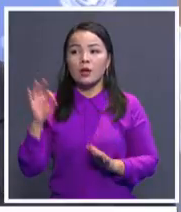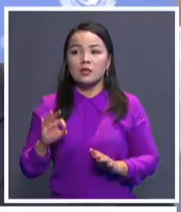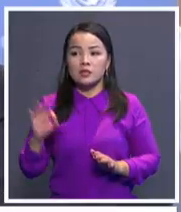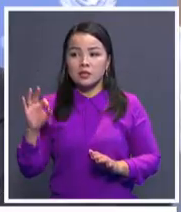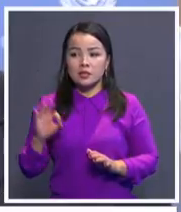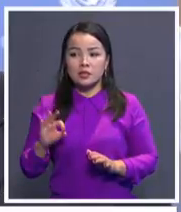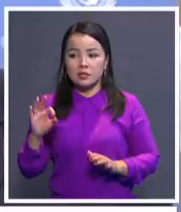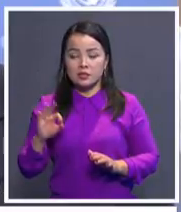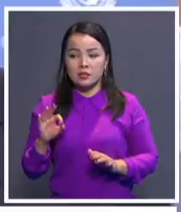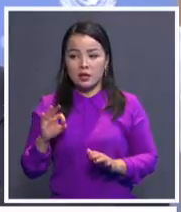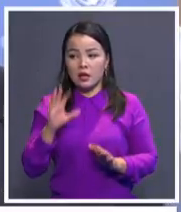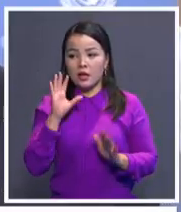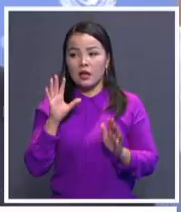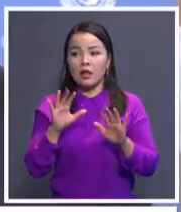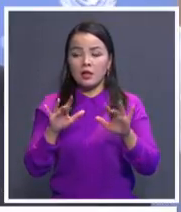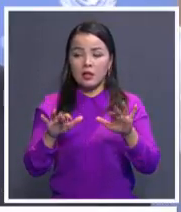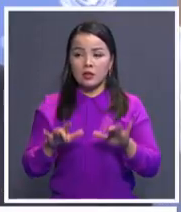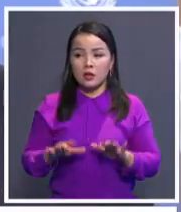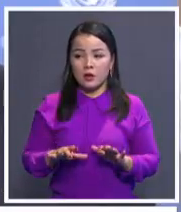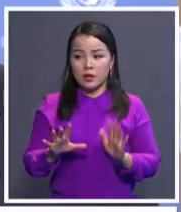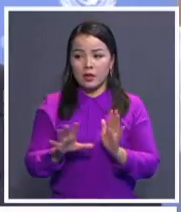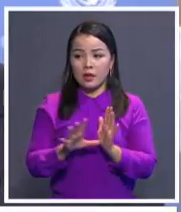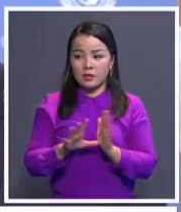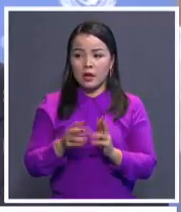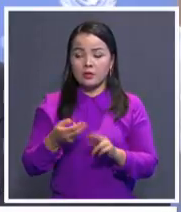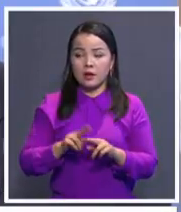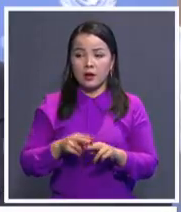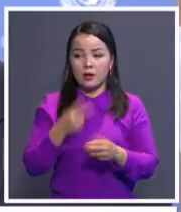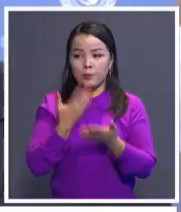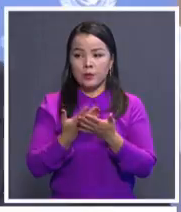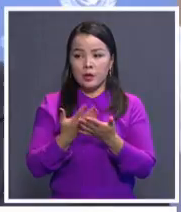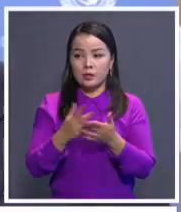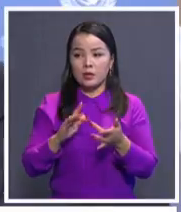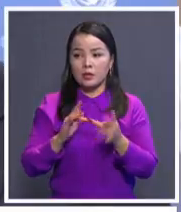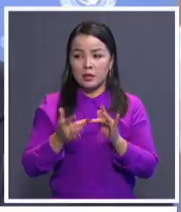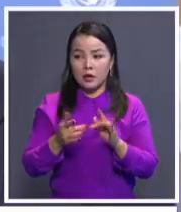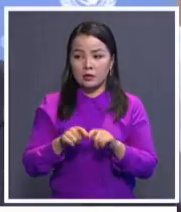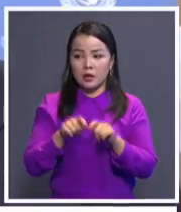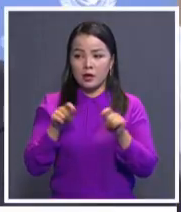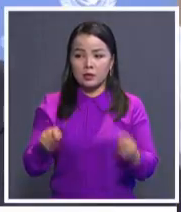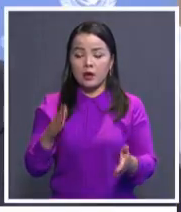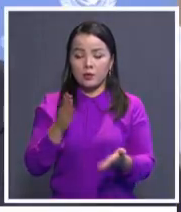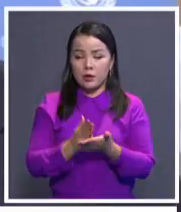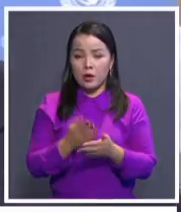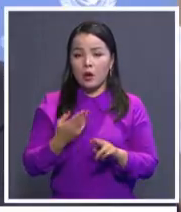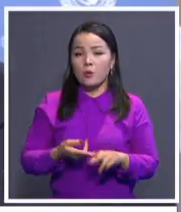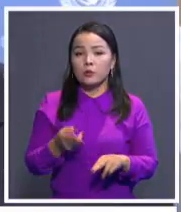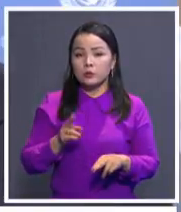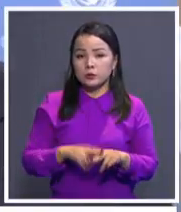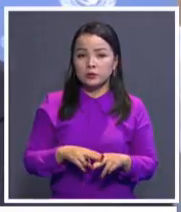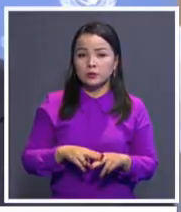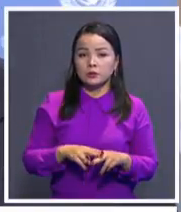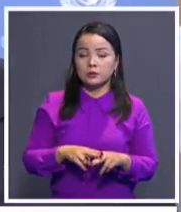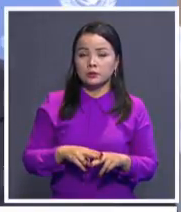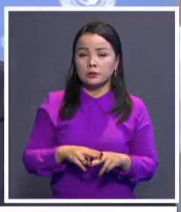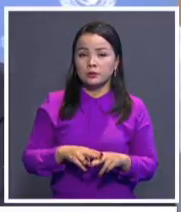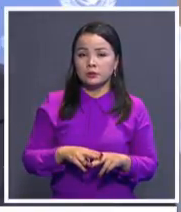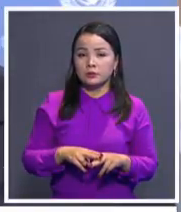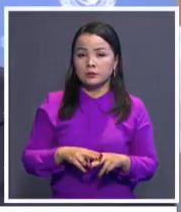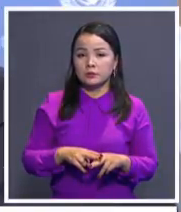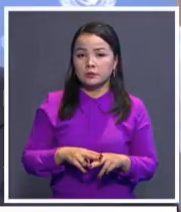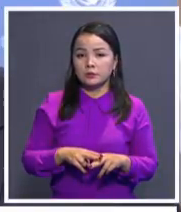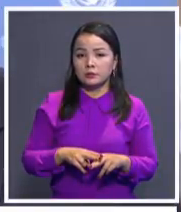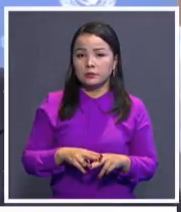78% электрондық форматта көрсетіліп жатыр. Бұл дегеніміз енді